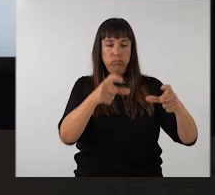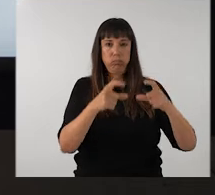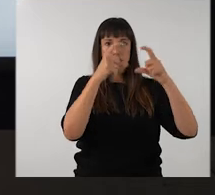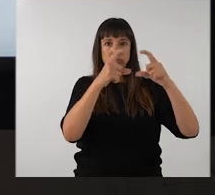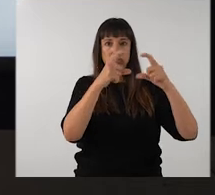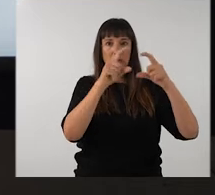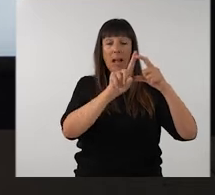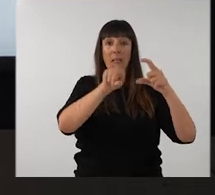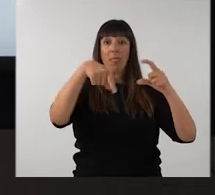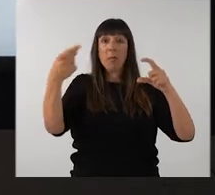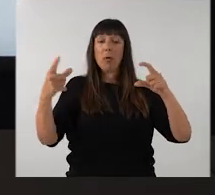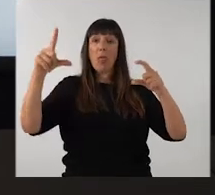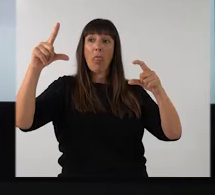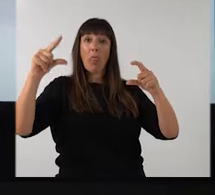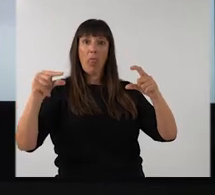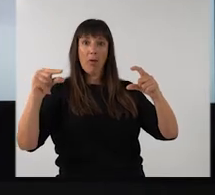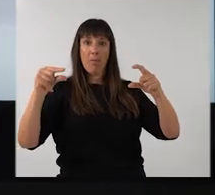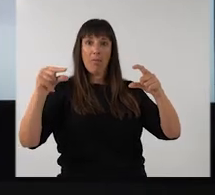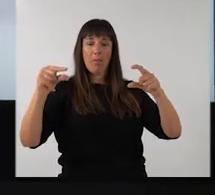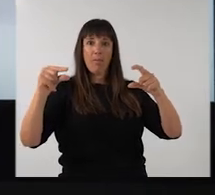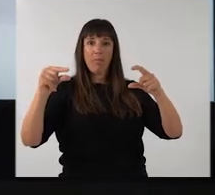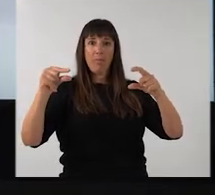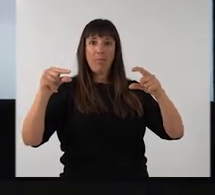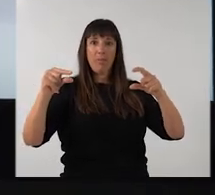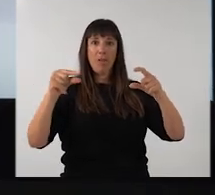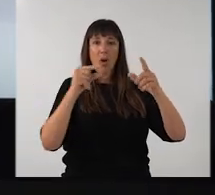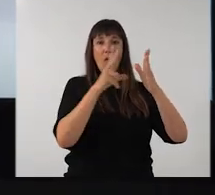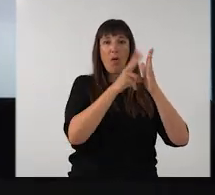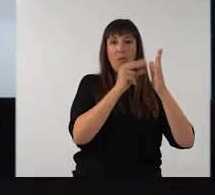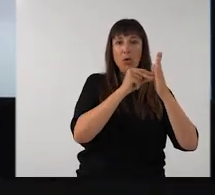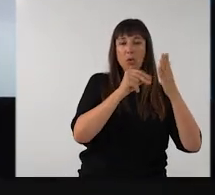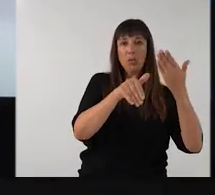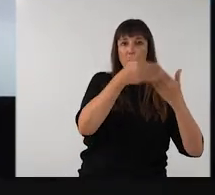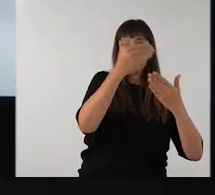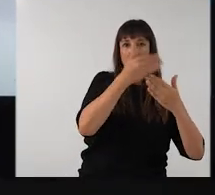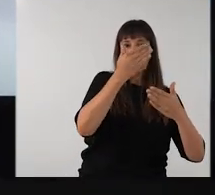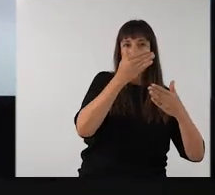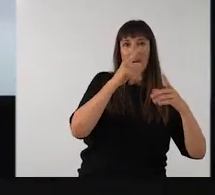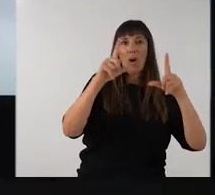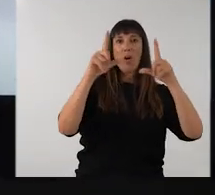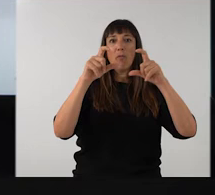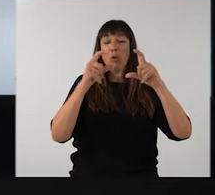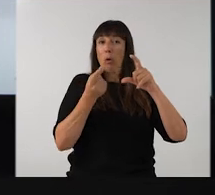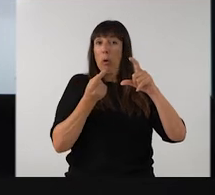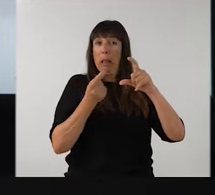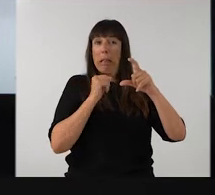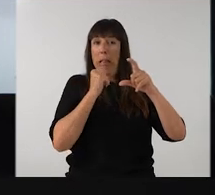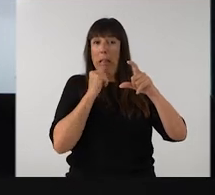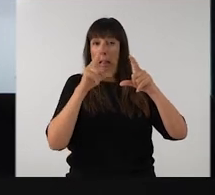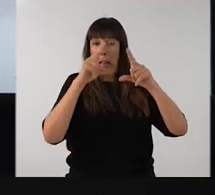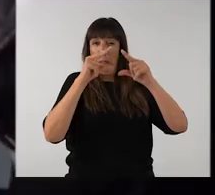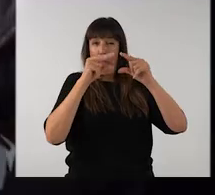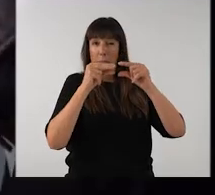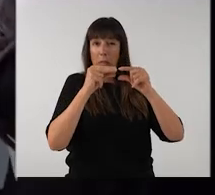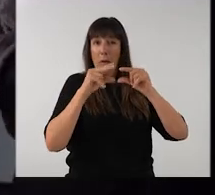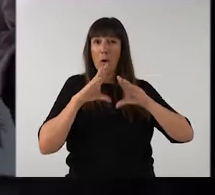nova, quan l'obre per primer cop, i després trobem la pastilla de sabó quan ja ha estat desgastada. Ella fa una foto a l'inici i una